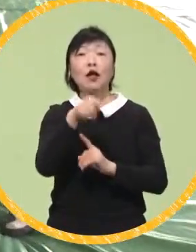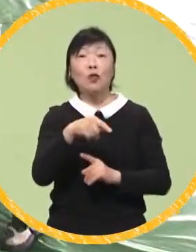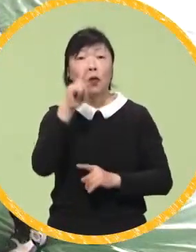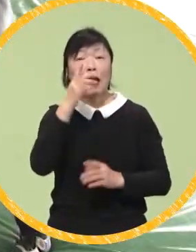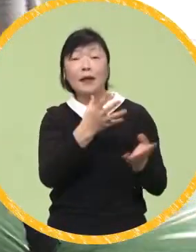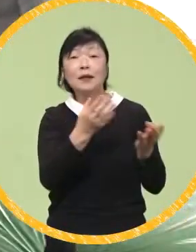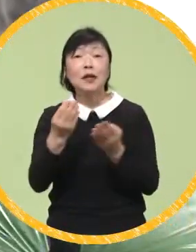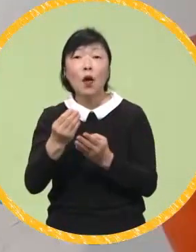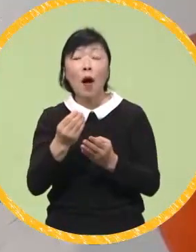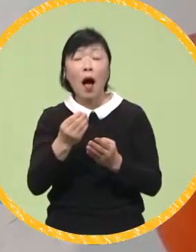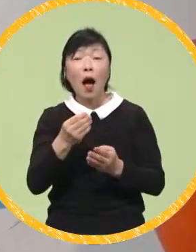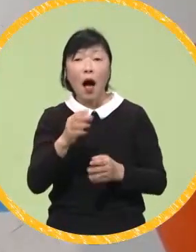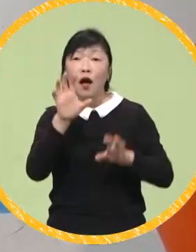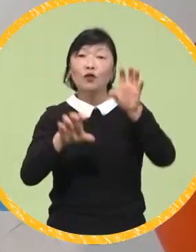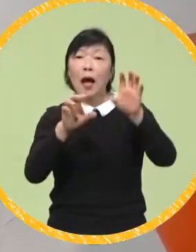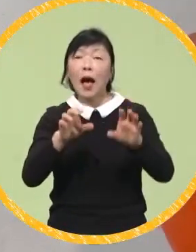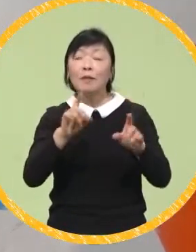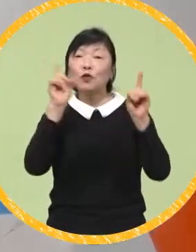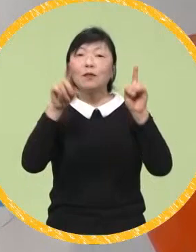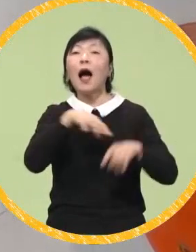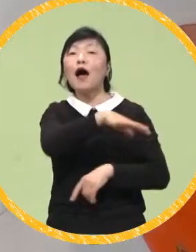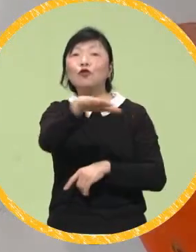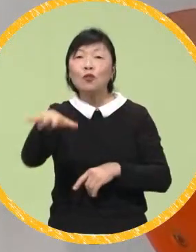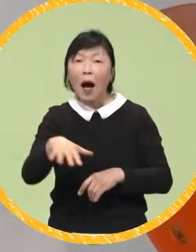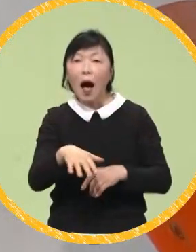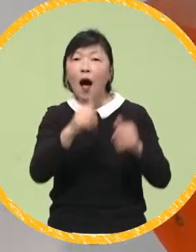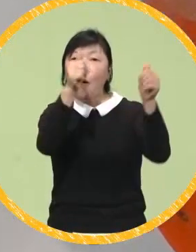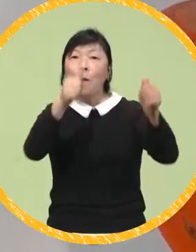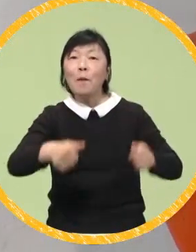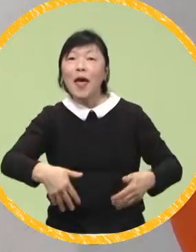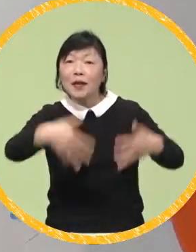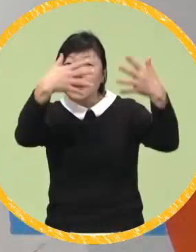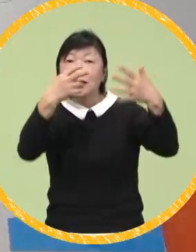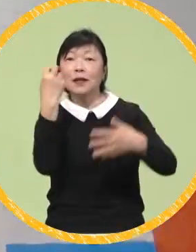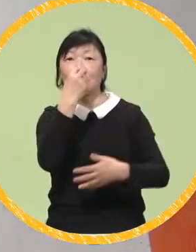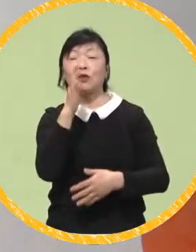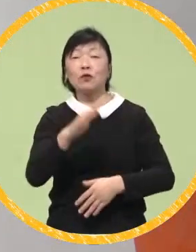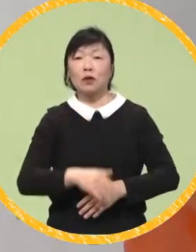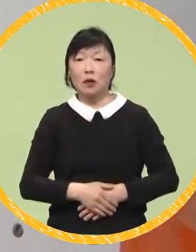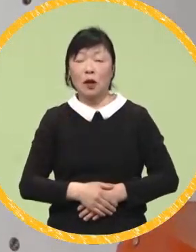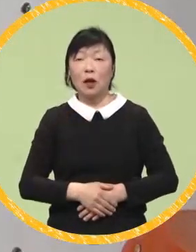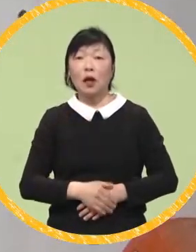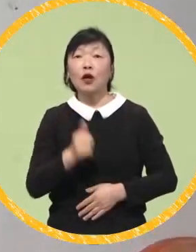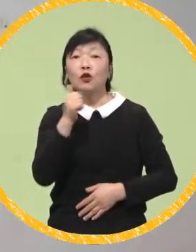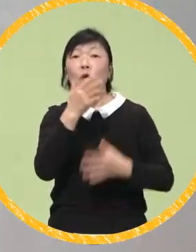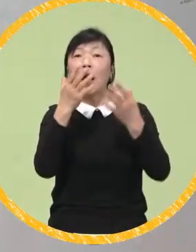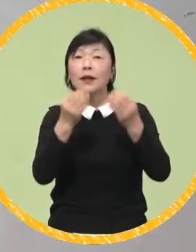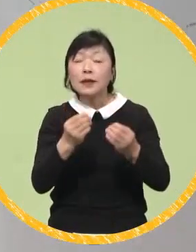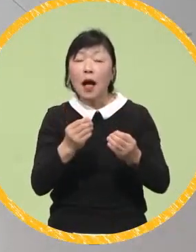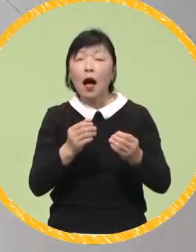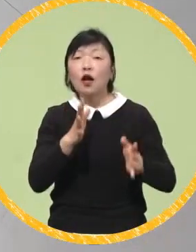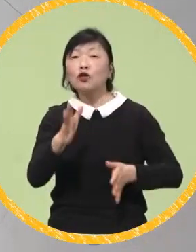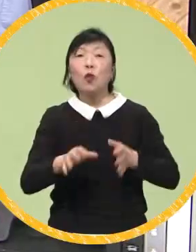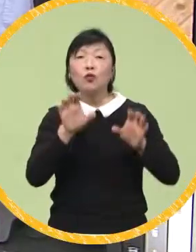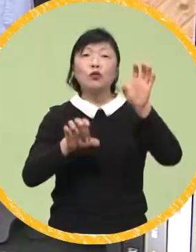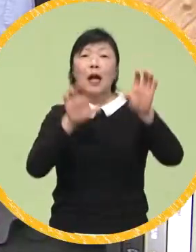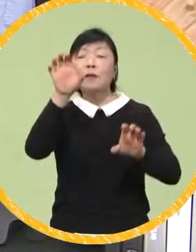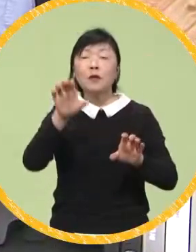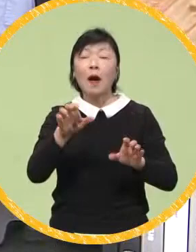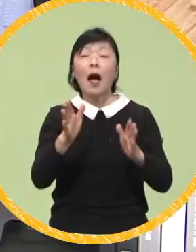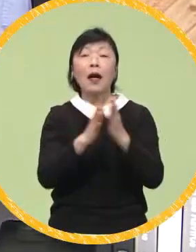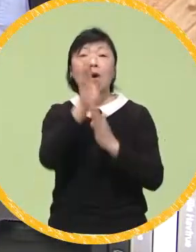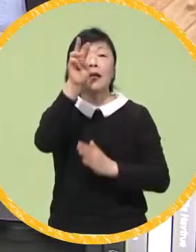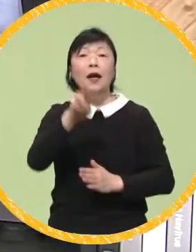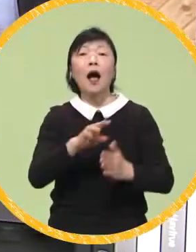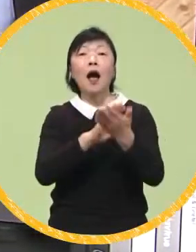ライミングパーツの利用方法など詳しいことはホームページでご確認くださいさあそしてこのご紹介したスポーツクライミングなんですが神奈川